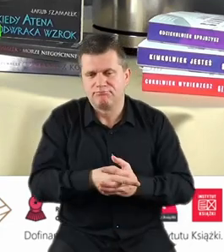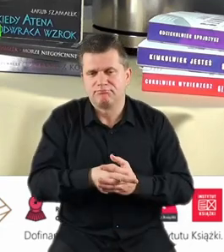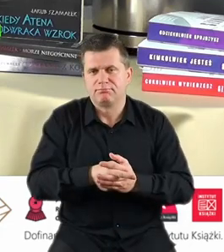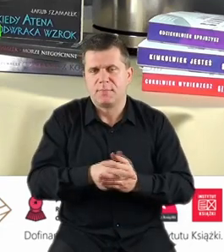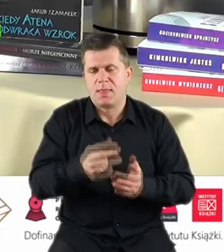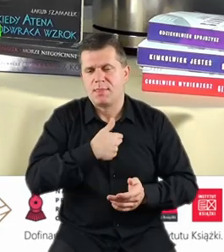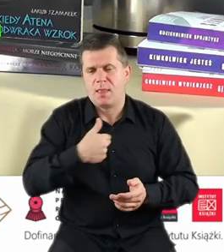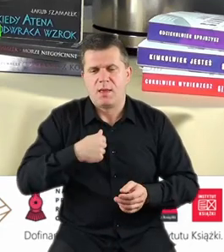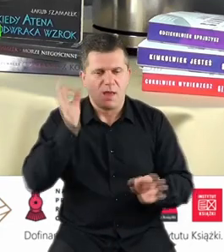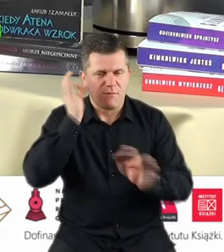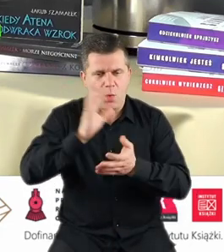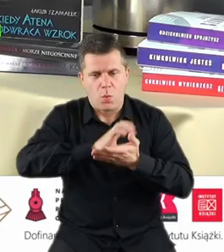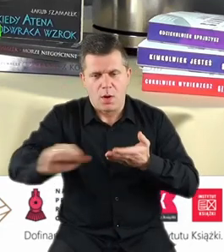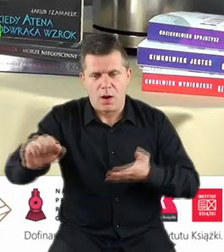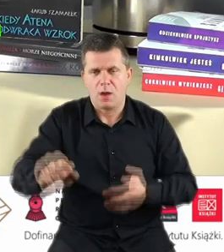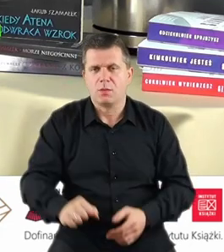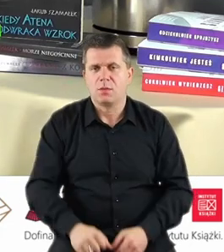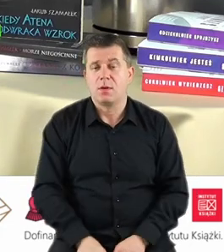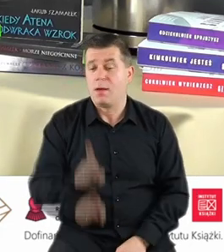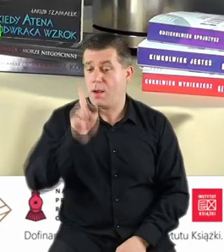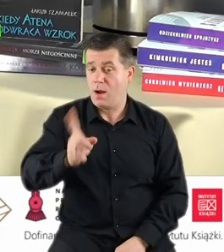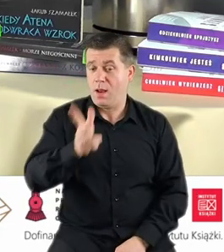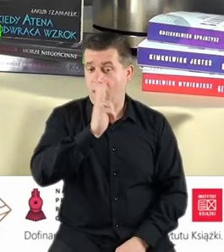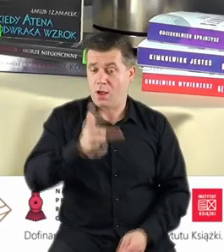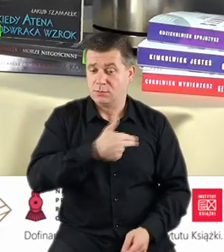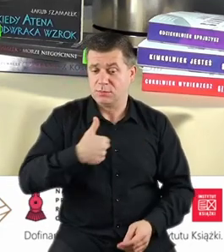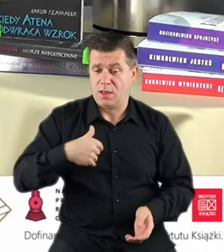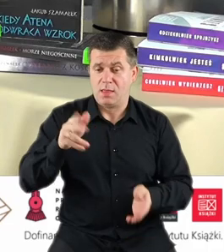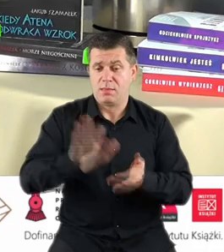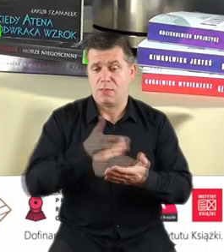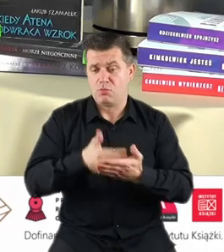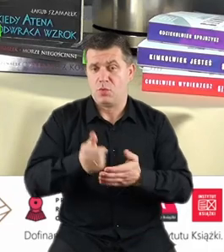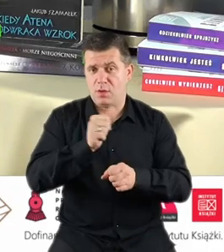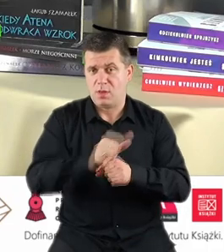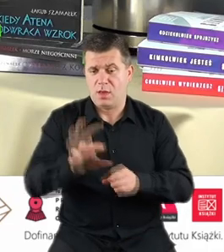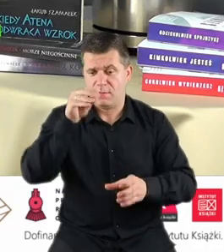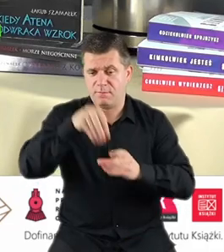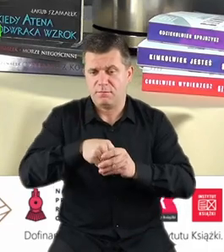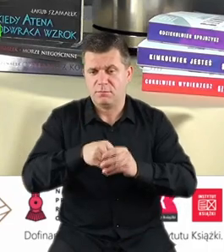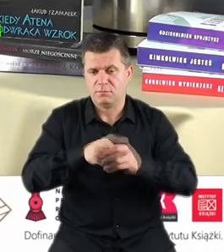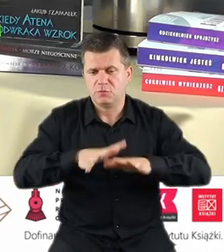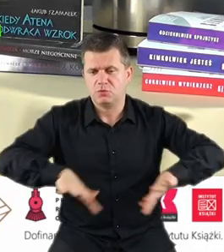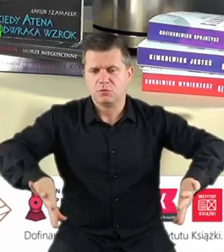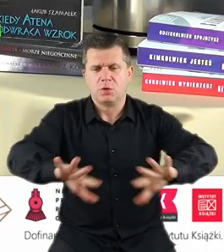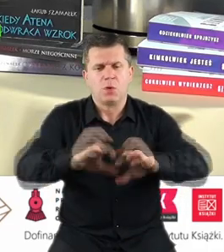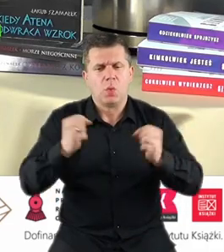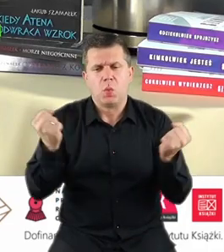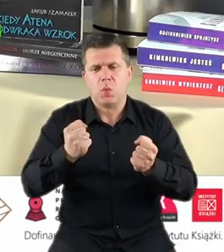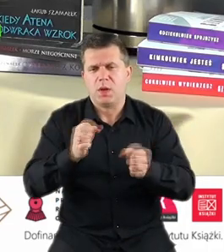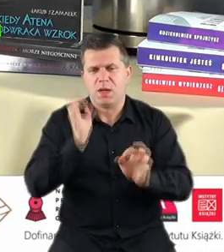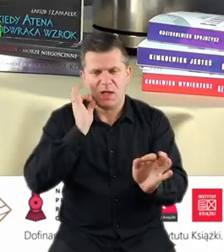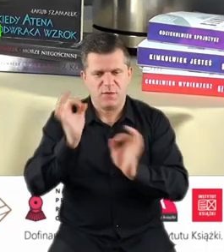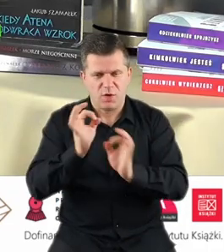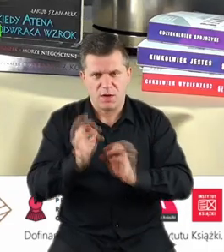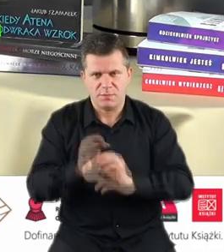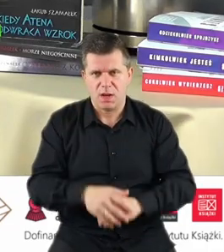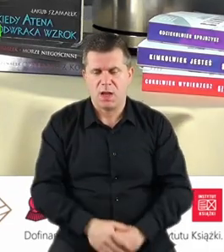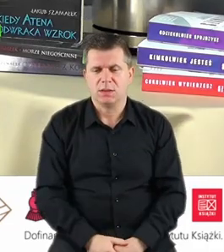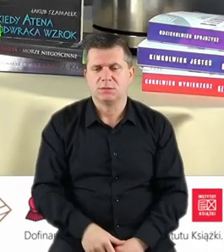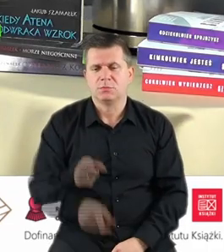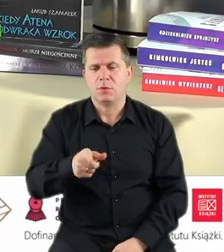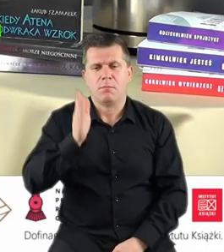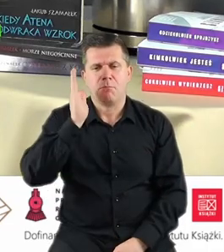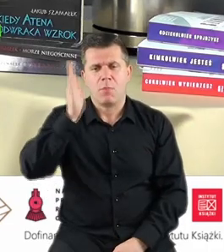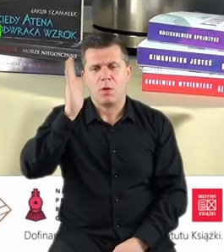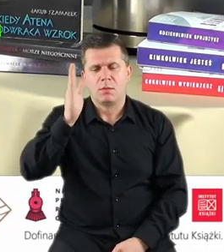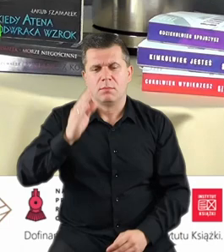nasze informacje. Ale każdy z nas na przykład jest w sieci golony z informacji i te informacje są potem